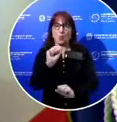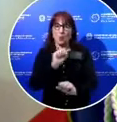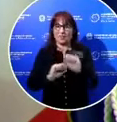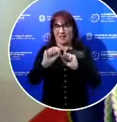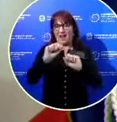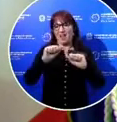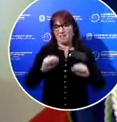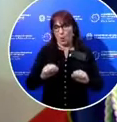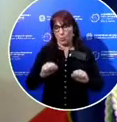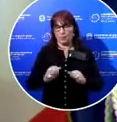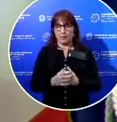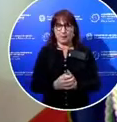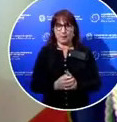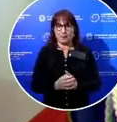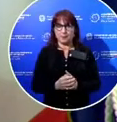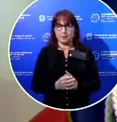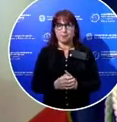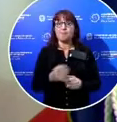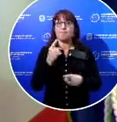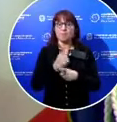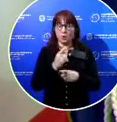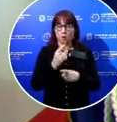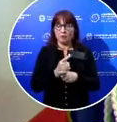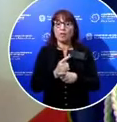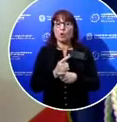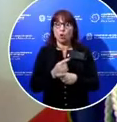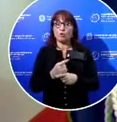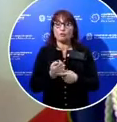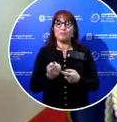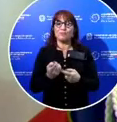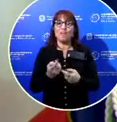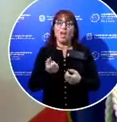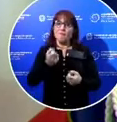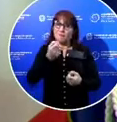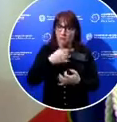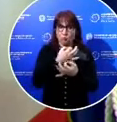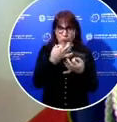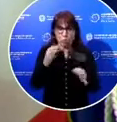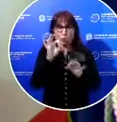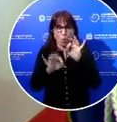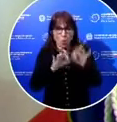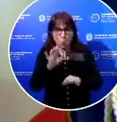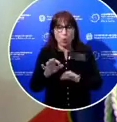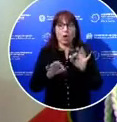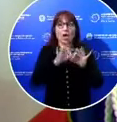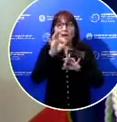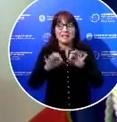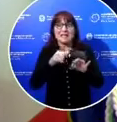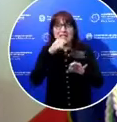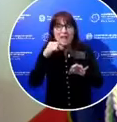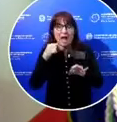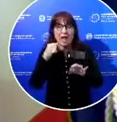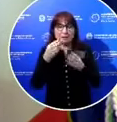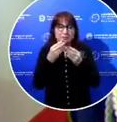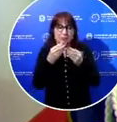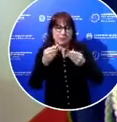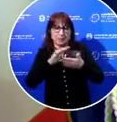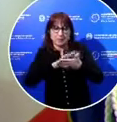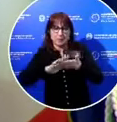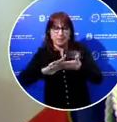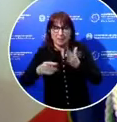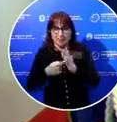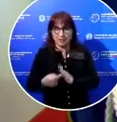salute. È doveroso quindi assicurare non solo le cure farmacologiche, le terapie di disintossicazione, gli esami